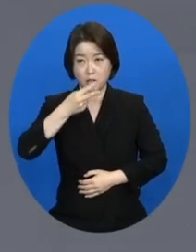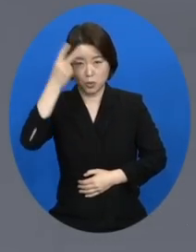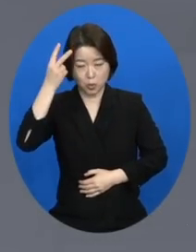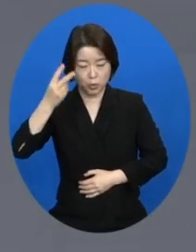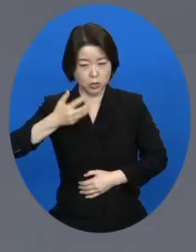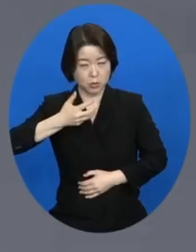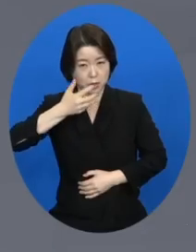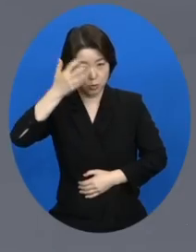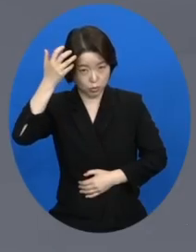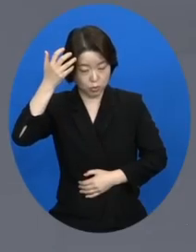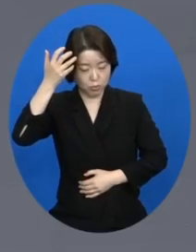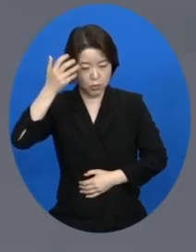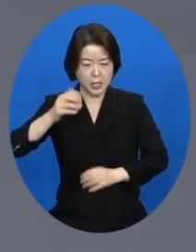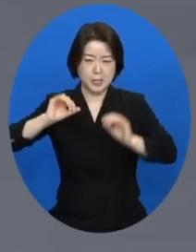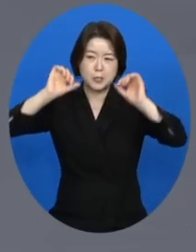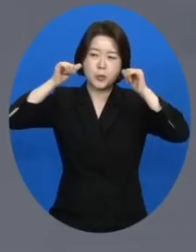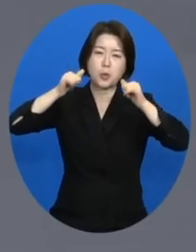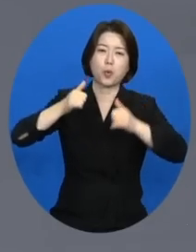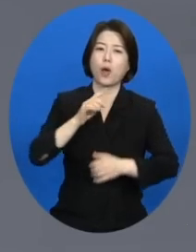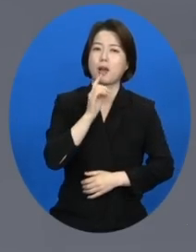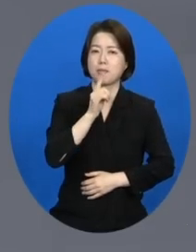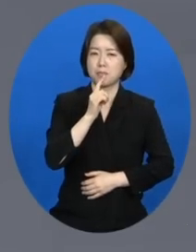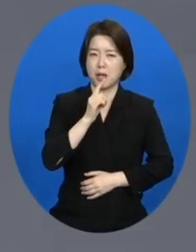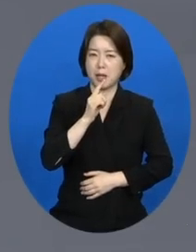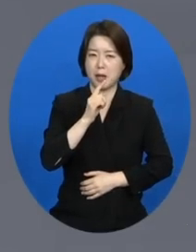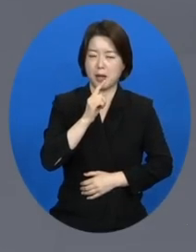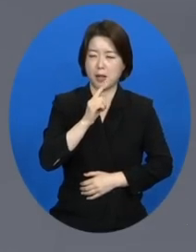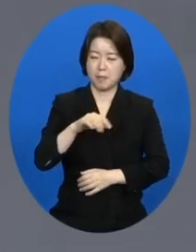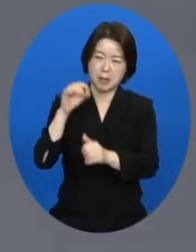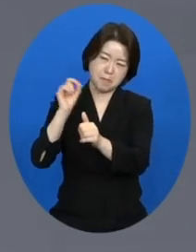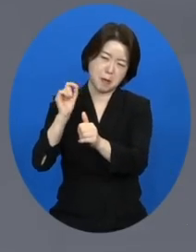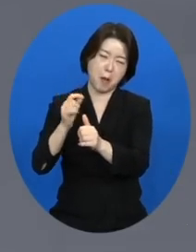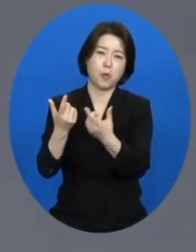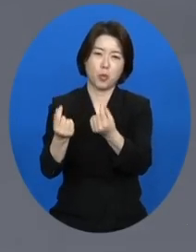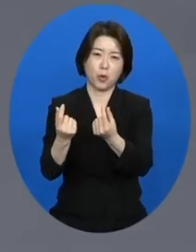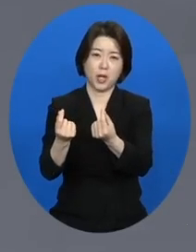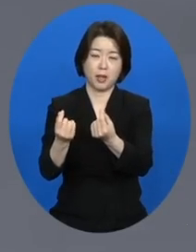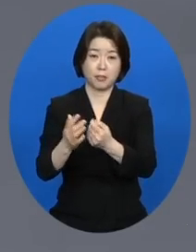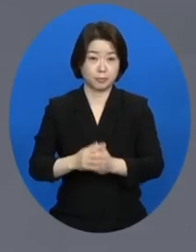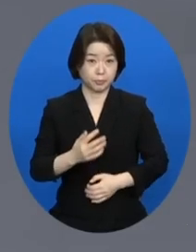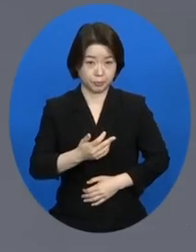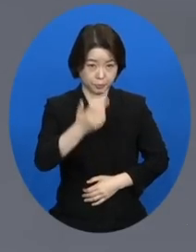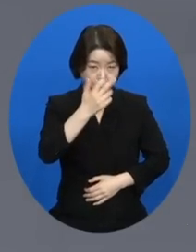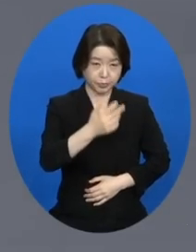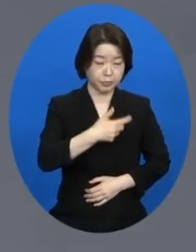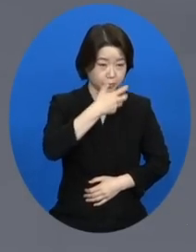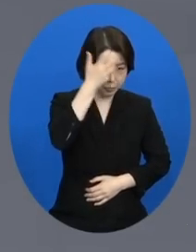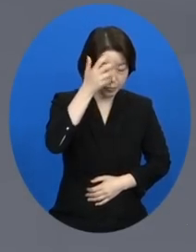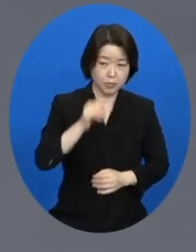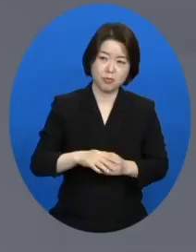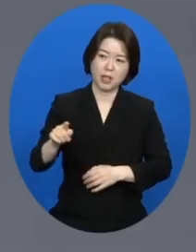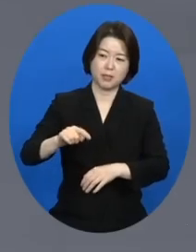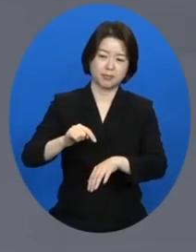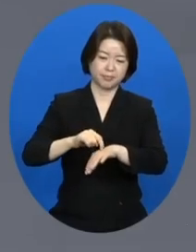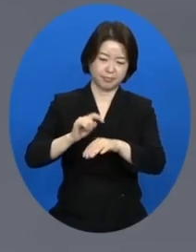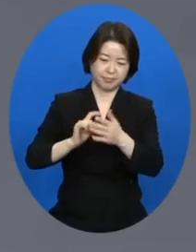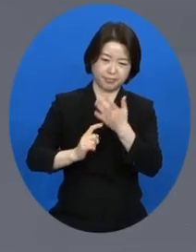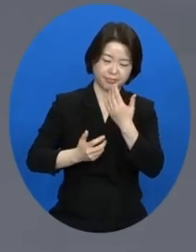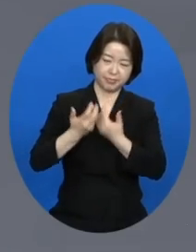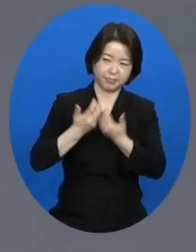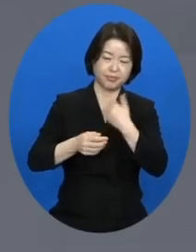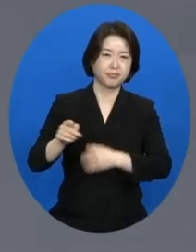아주 조롱하는 소리였어요. 비꼬는 말이었습니다. 그러니까 형들은 요셉의 꿈이 마음에